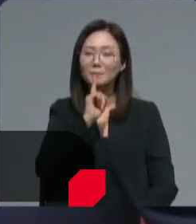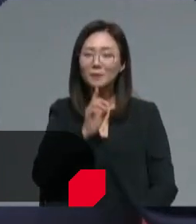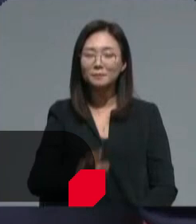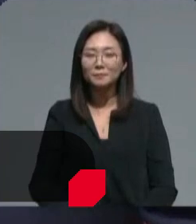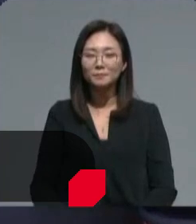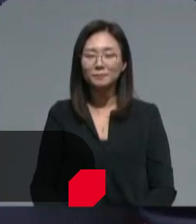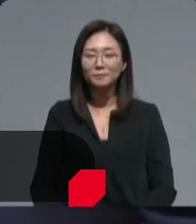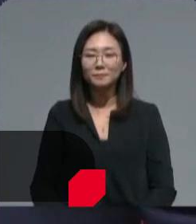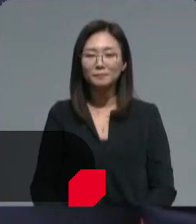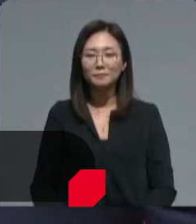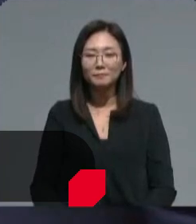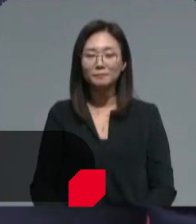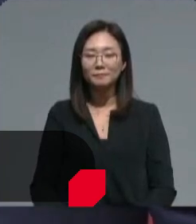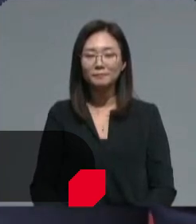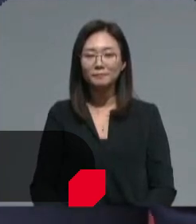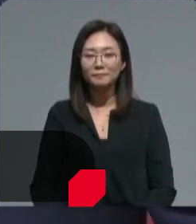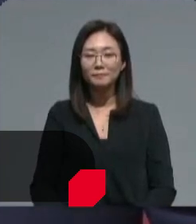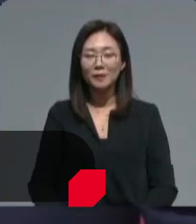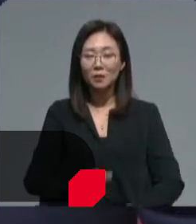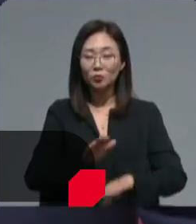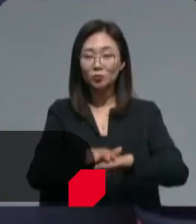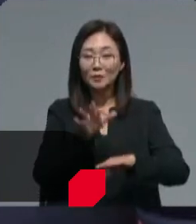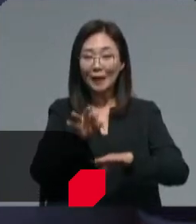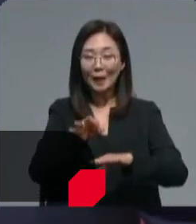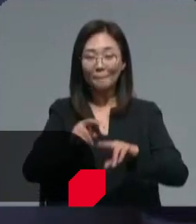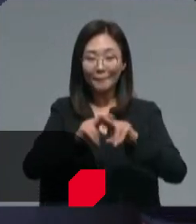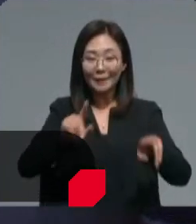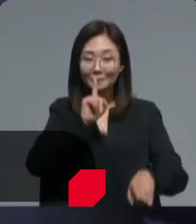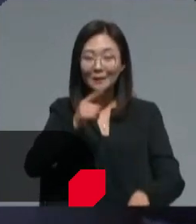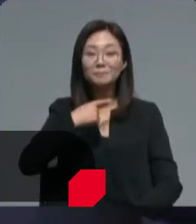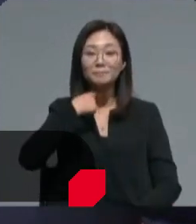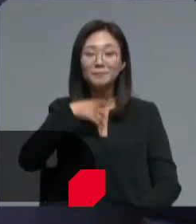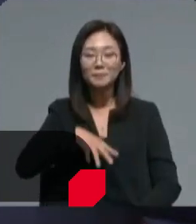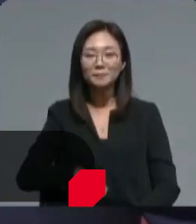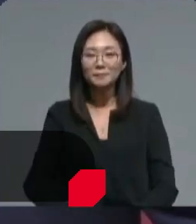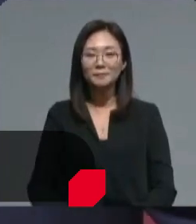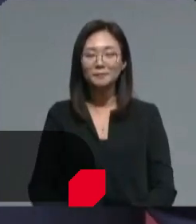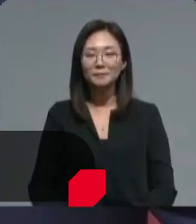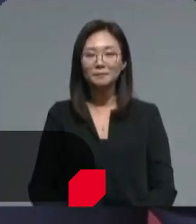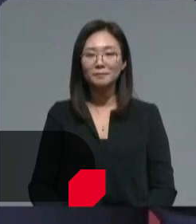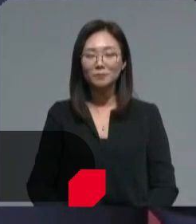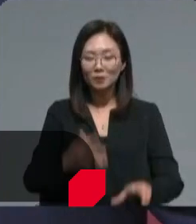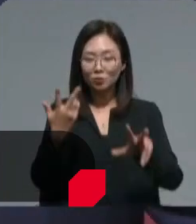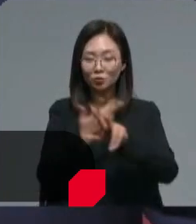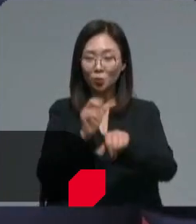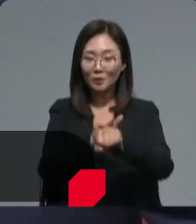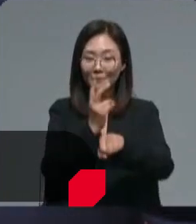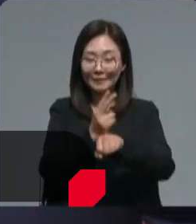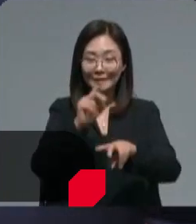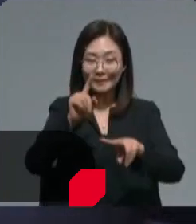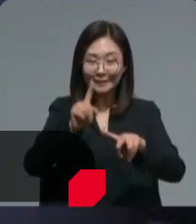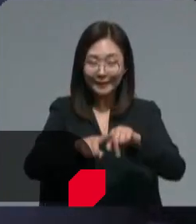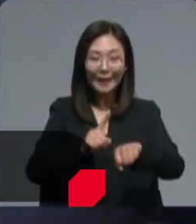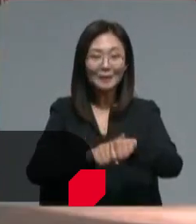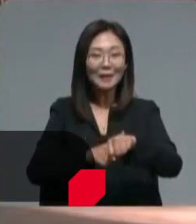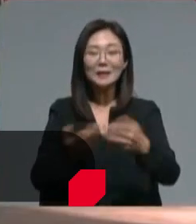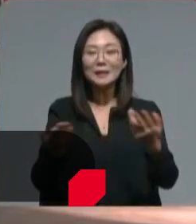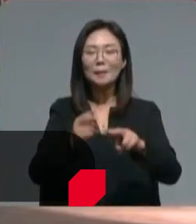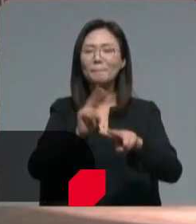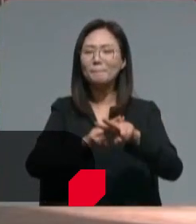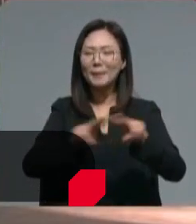알고 나오셔야 되는데 정확히 말씀해 보세요. 저 최저임금제 폐지 얘기 해본 적도 없고요. 주 52시간제 폐지 얘기한 적도